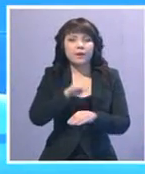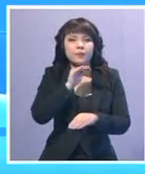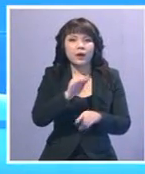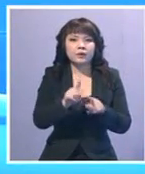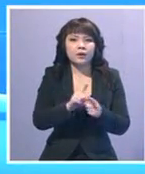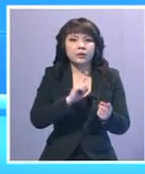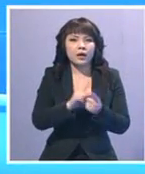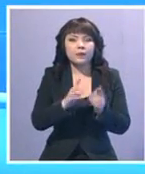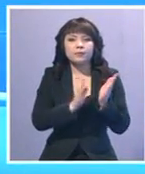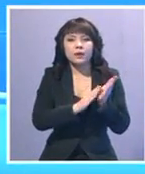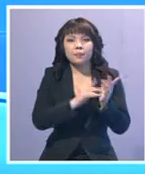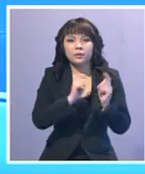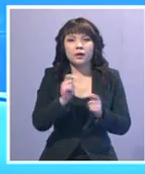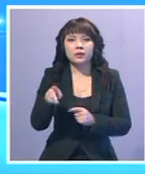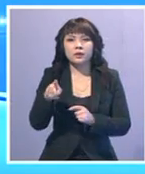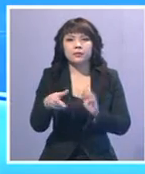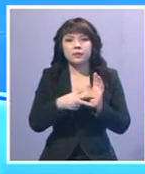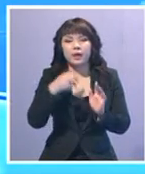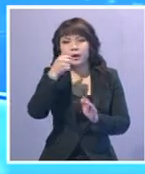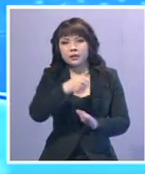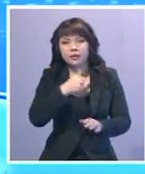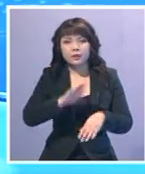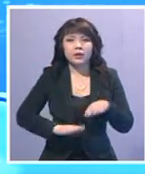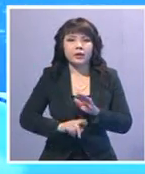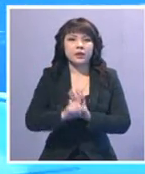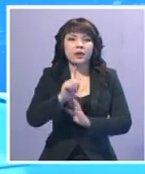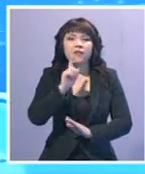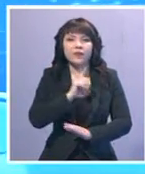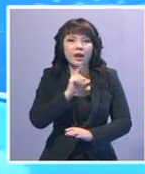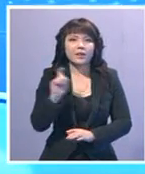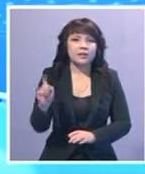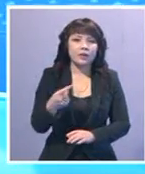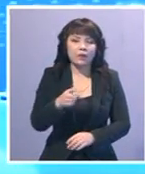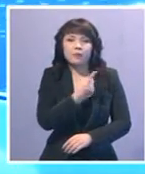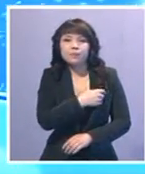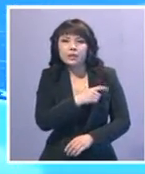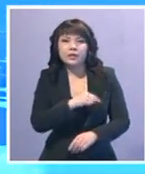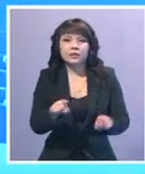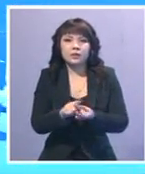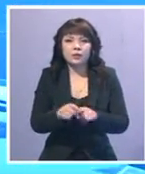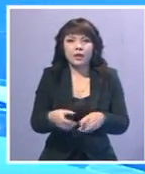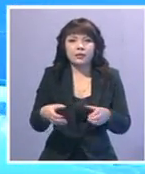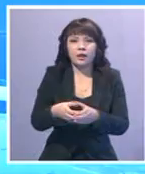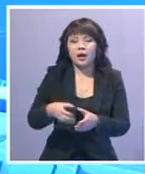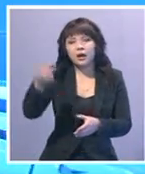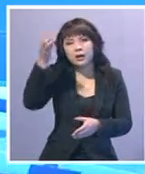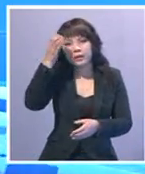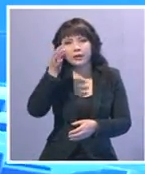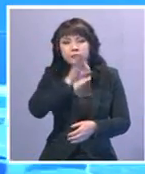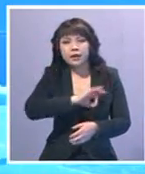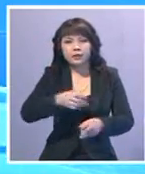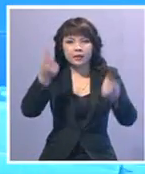шара 2008 жылдан бері қолға алынып, еліміздегі физика, химия, медицина саласындағы ұтымды ғылыми-техникалық бағдарламалар